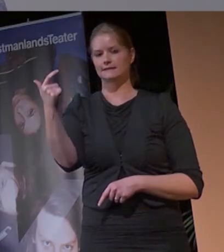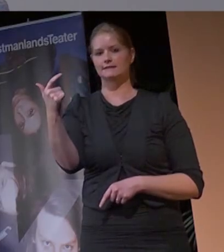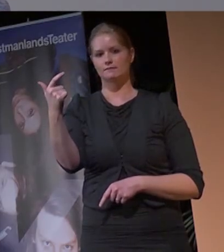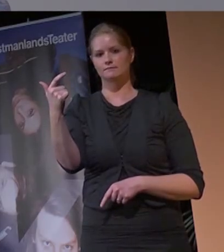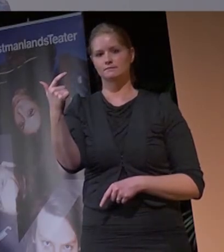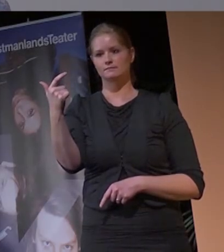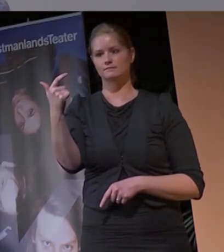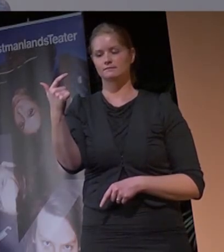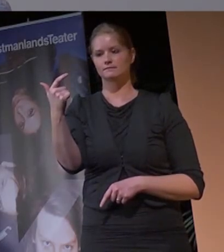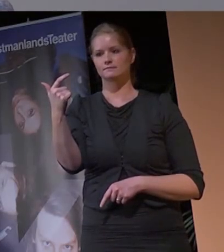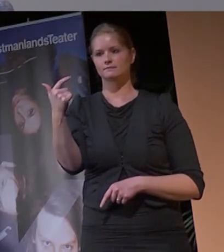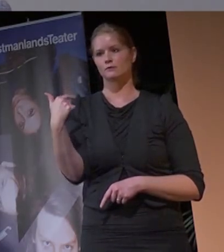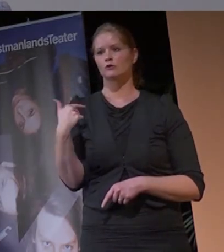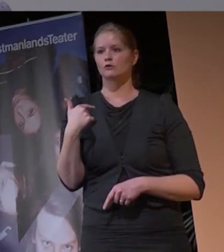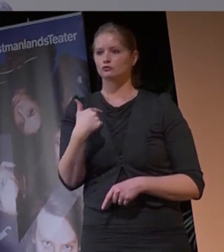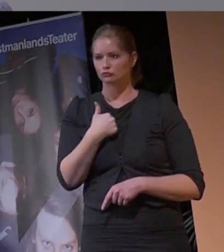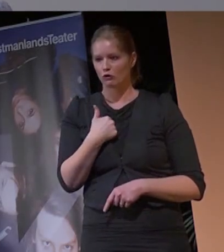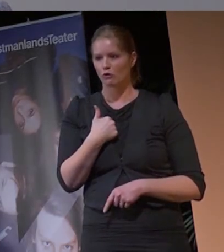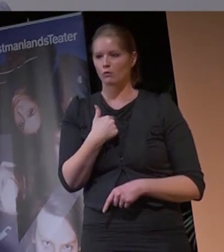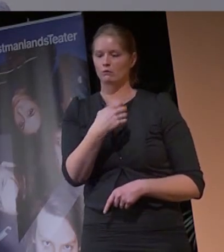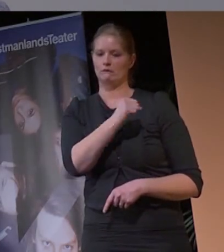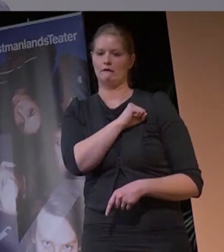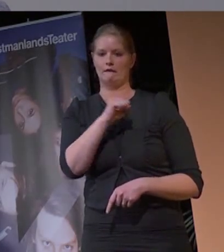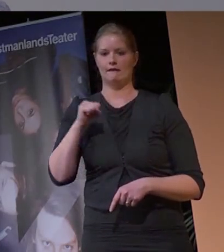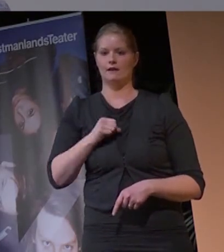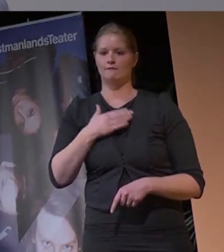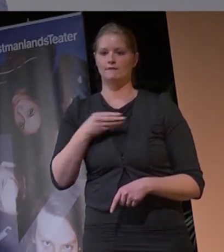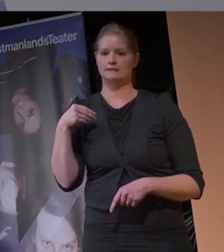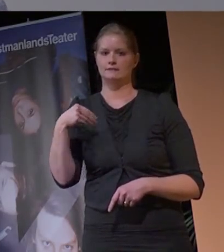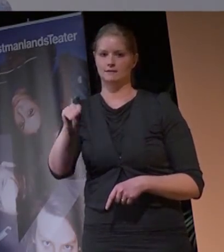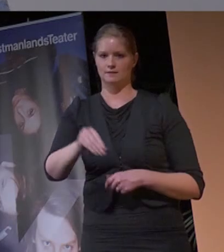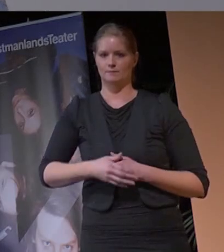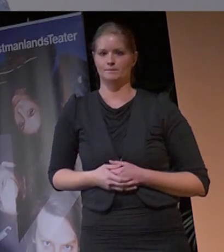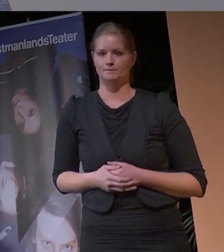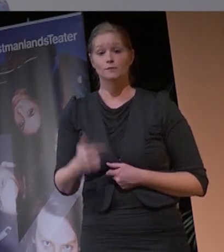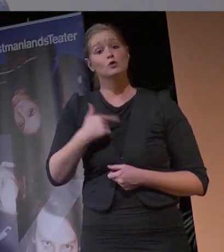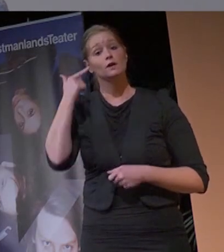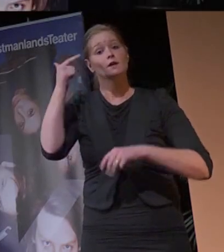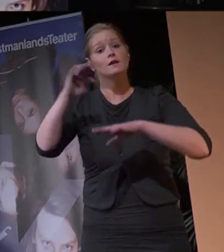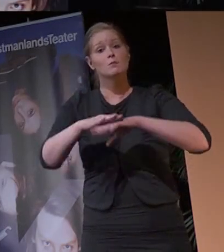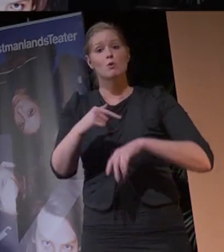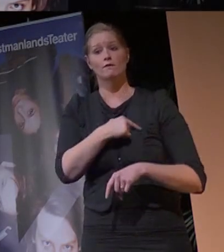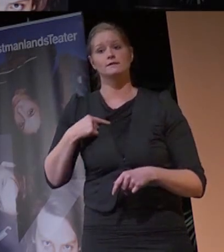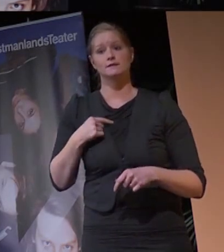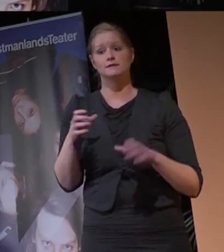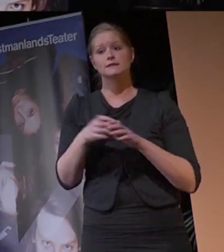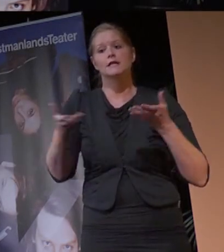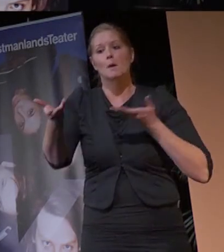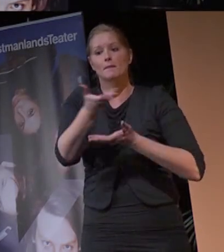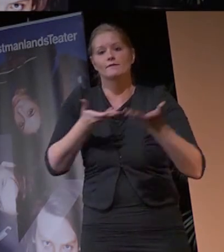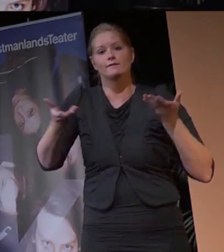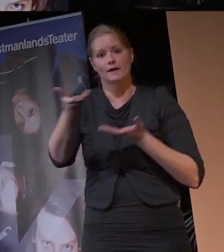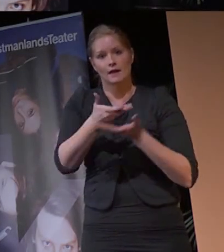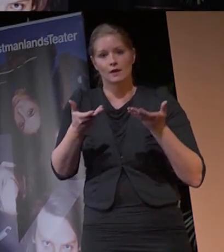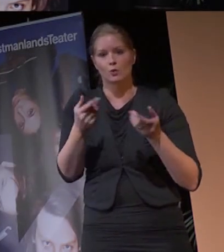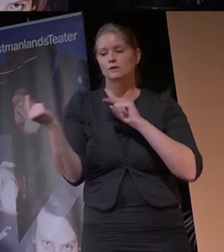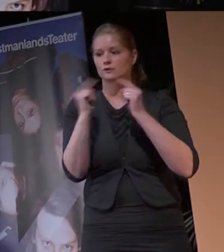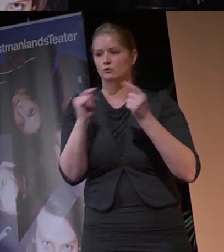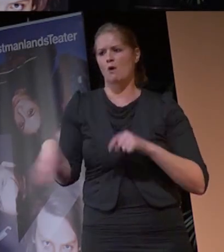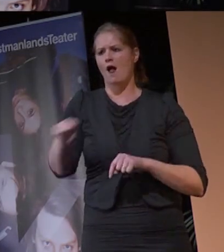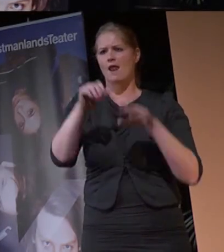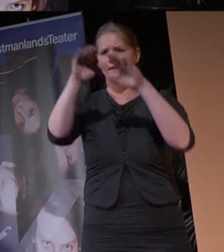Och att jag vill, och regeringen vill, satsa. Jag litar på att vi samverkar och diskuterar på alla